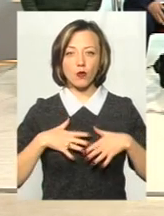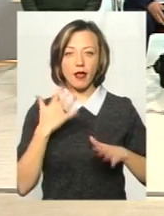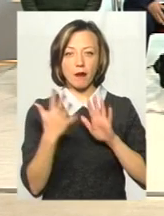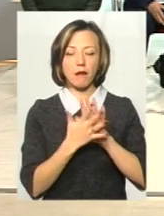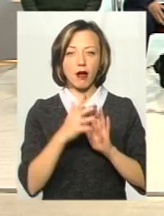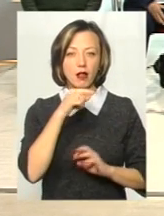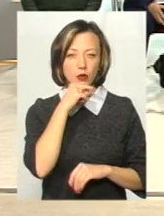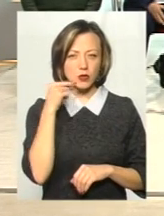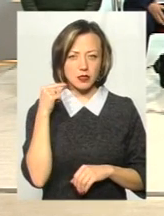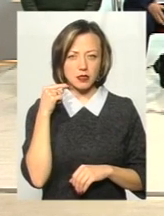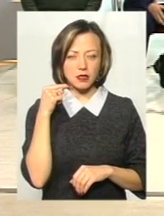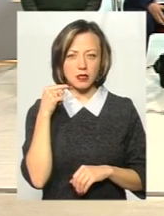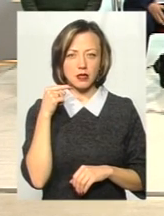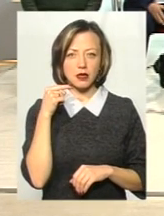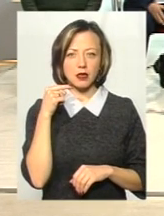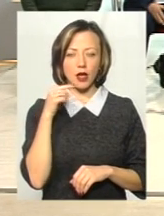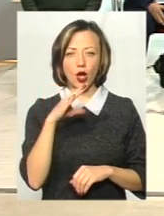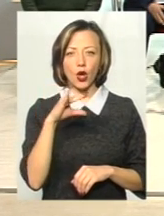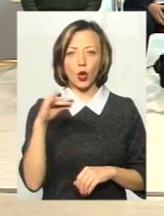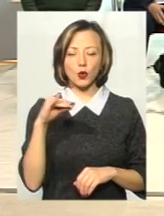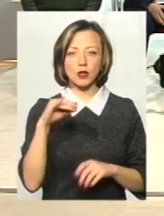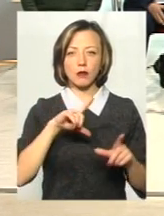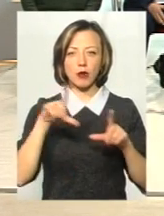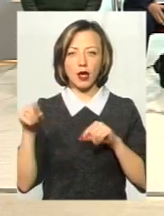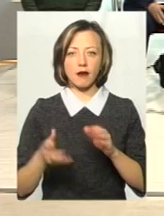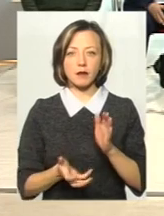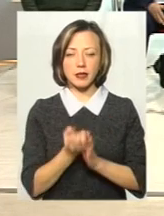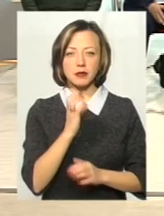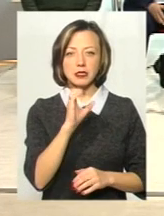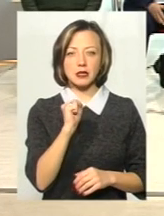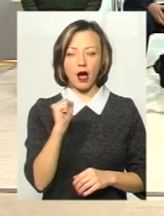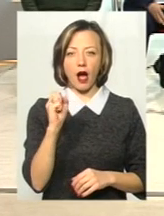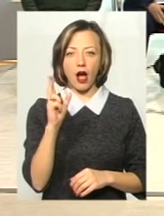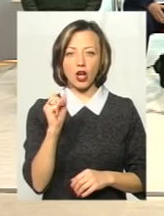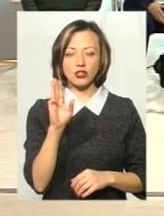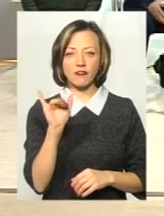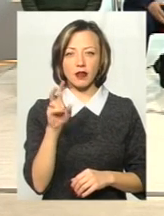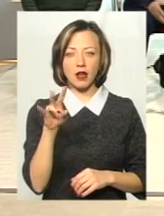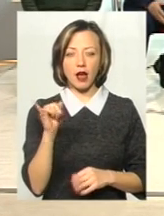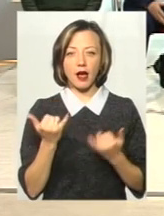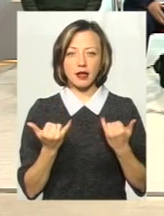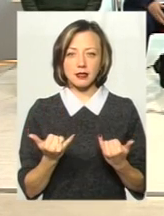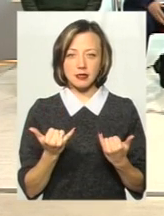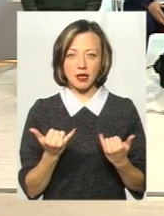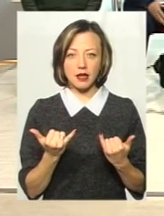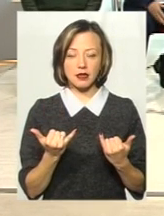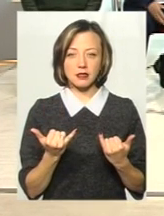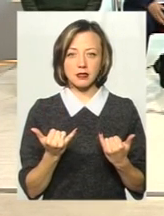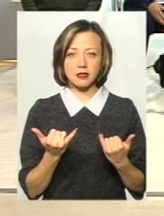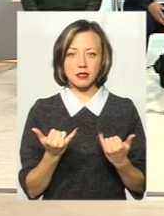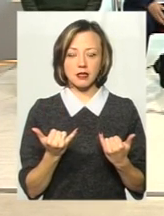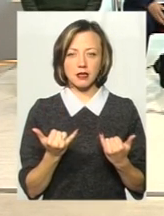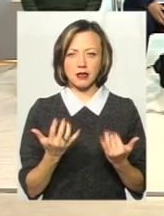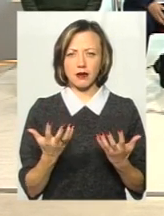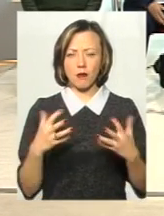Росія, Ющенко поїхав підтримати Саакашвілі. А тепер ужа і ужа об'єднали,